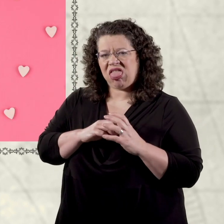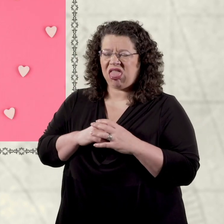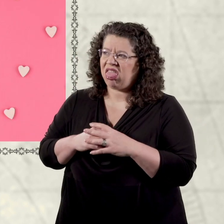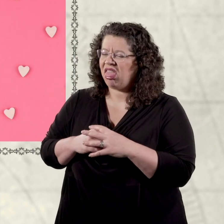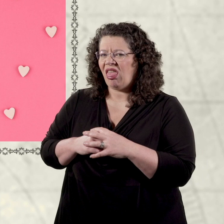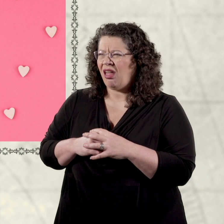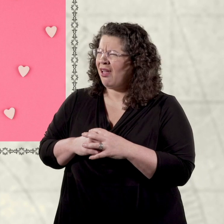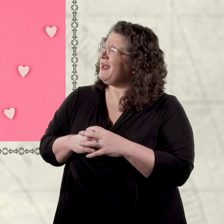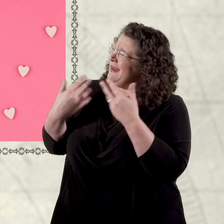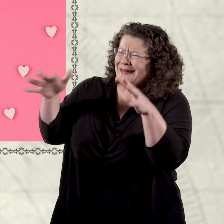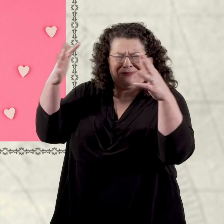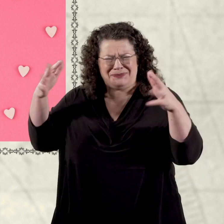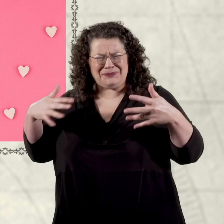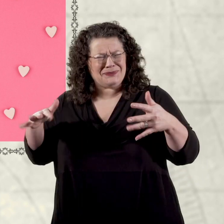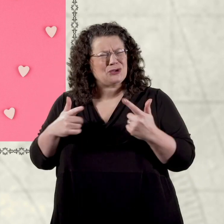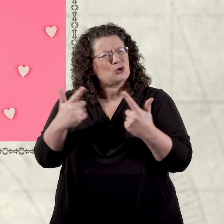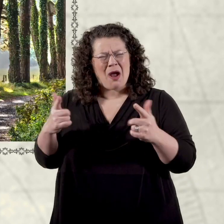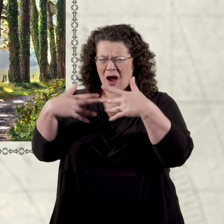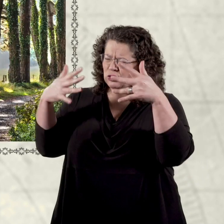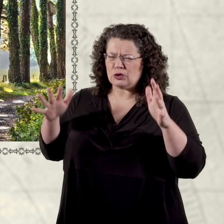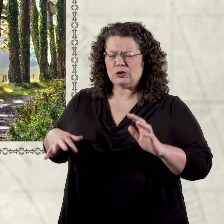Dim gymaint a hynna chwaith.